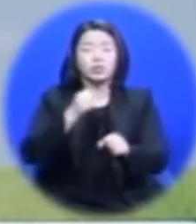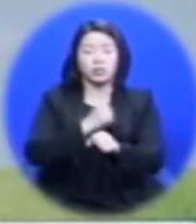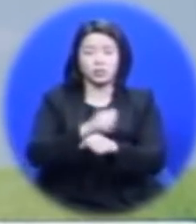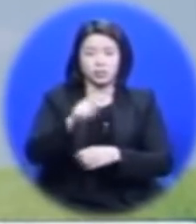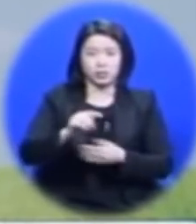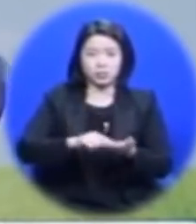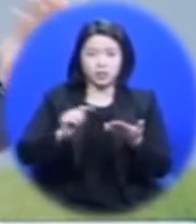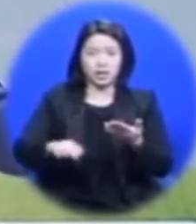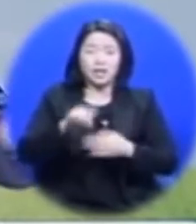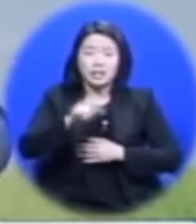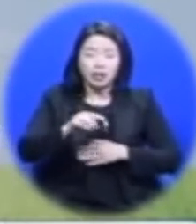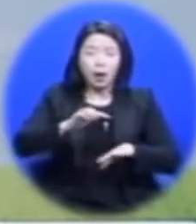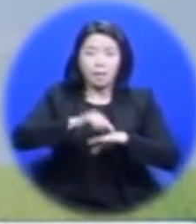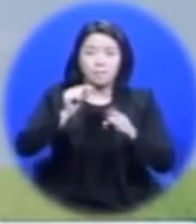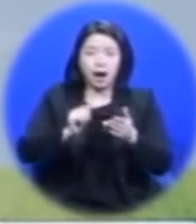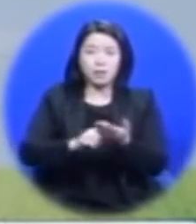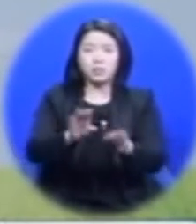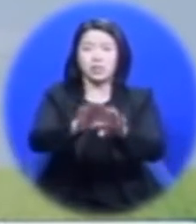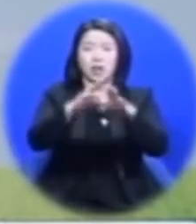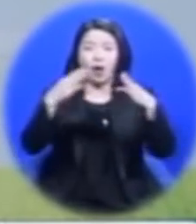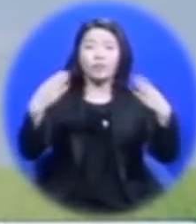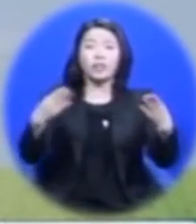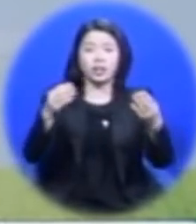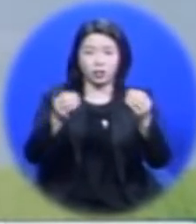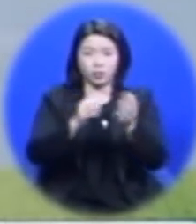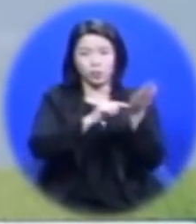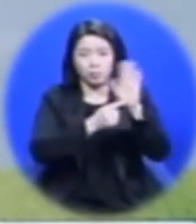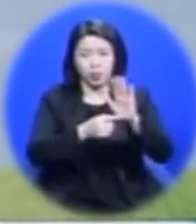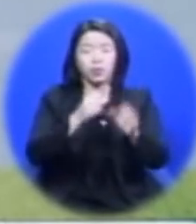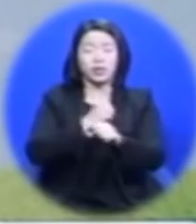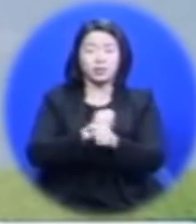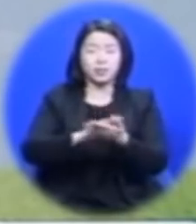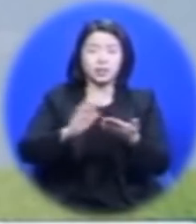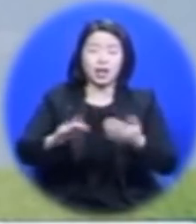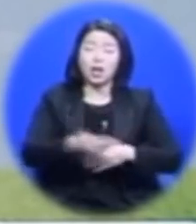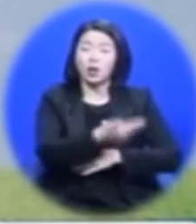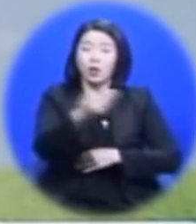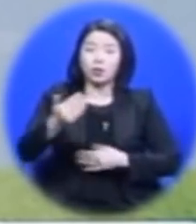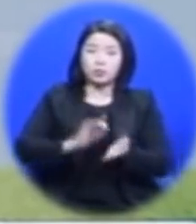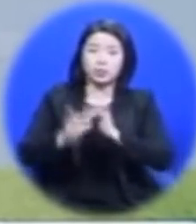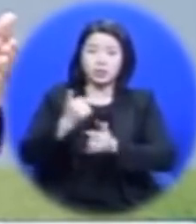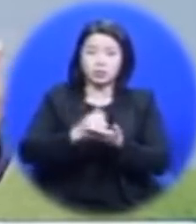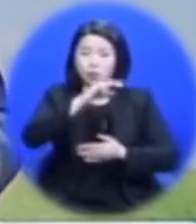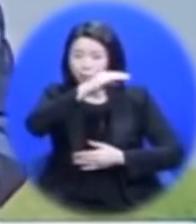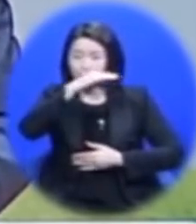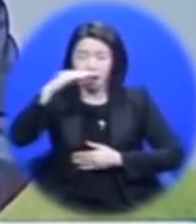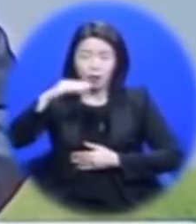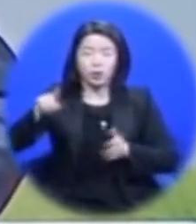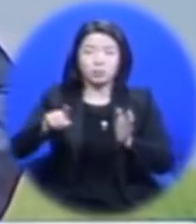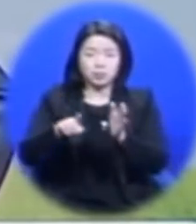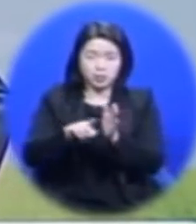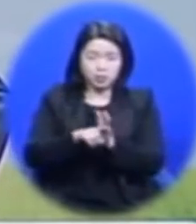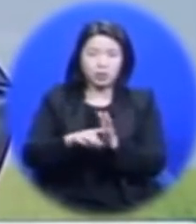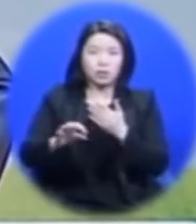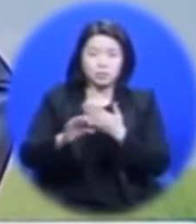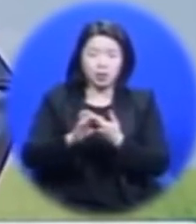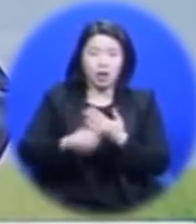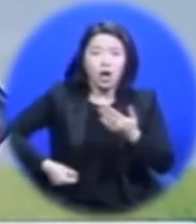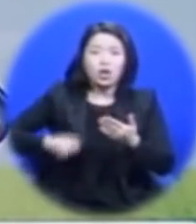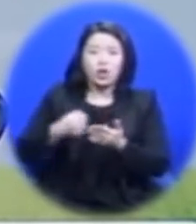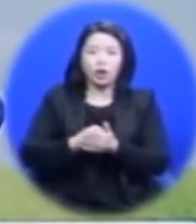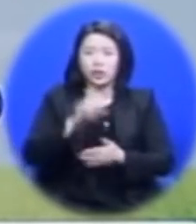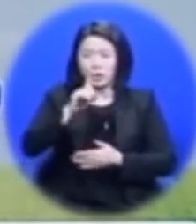이것을 마음을 연다라고도 표현합니다. 그러면 여러분 예수를 바로 믿으려고 하면은 반드시 결단을 해야 되는 것이